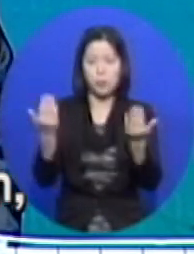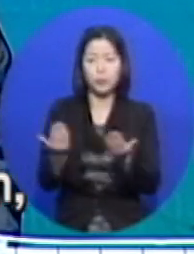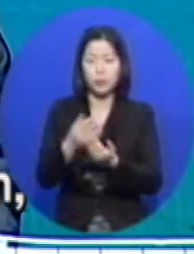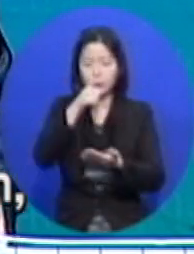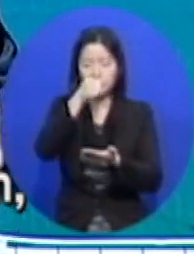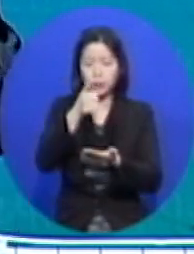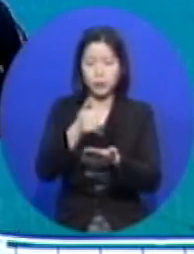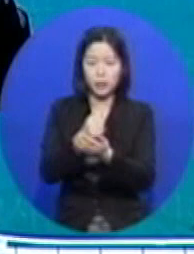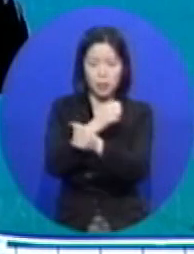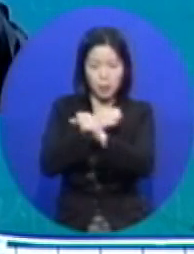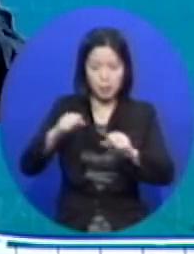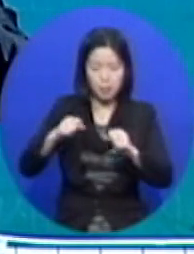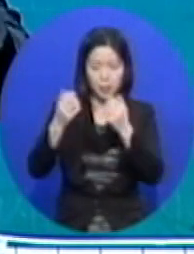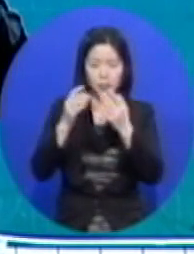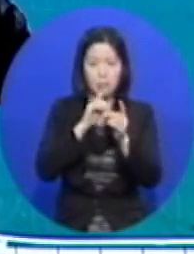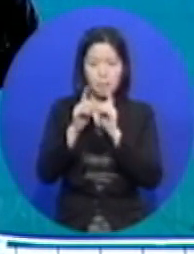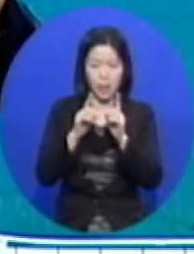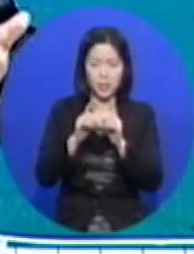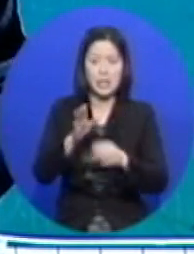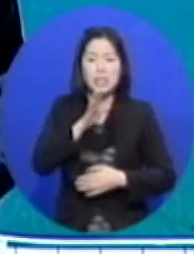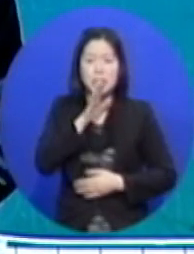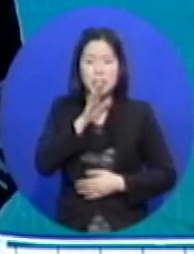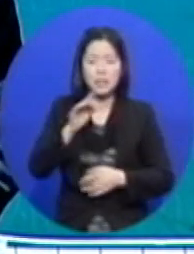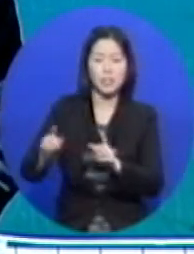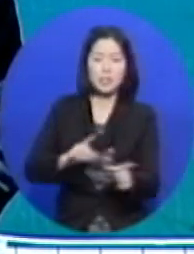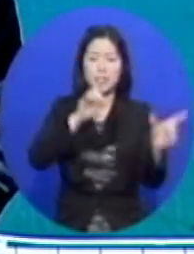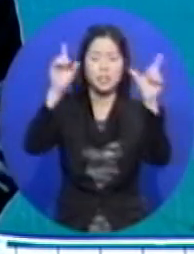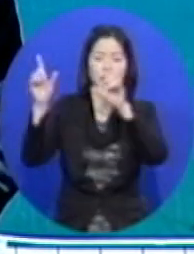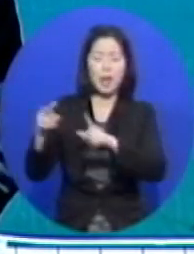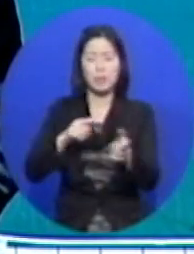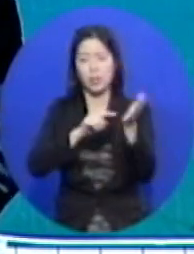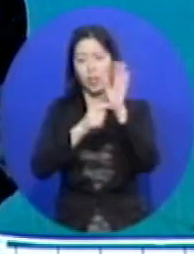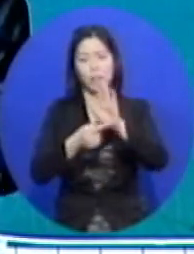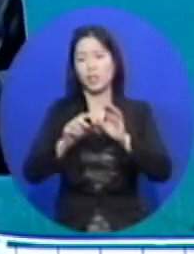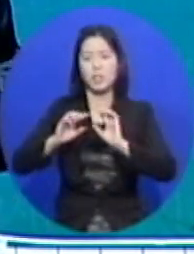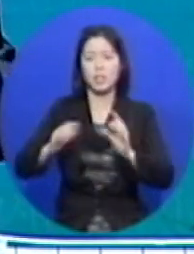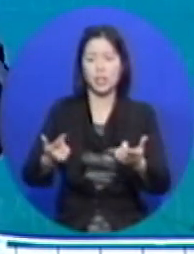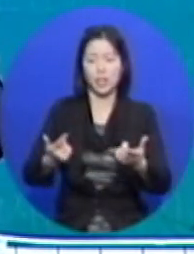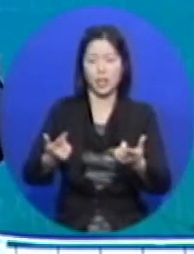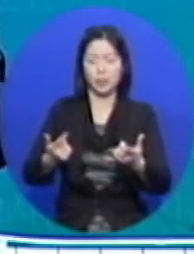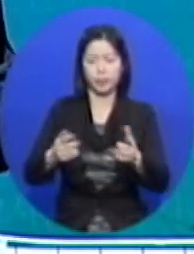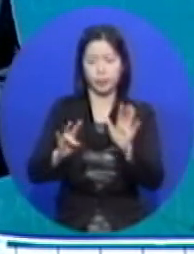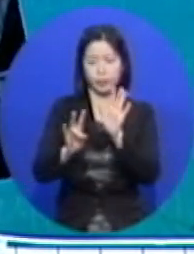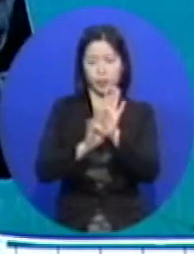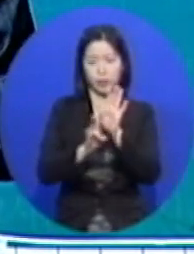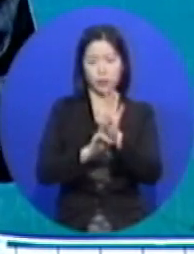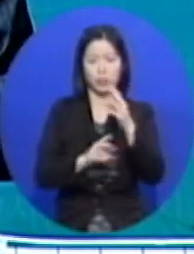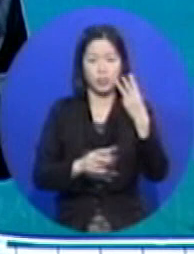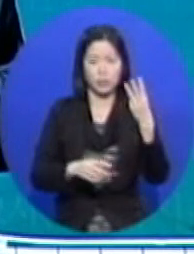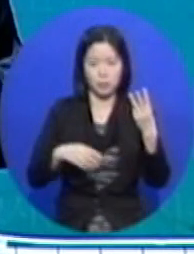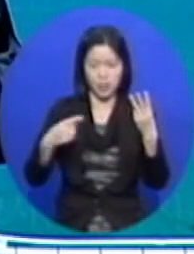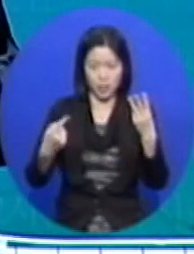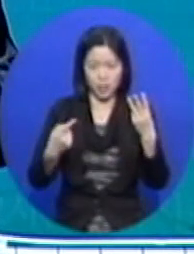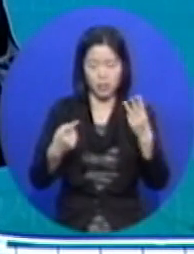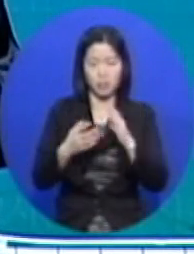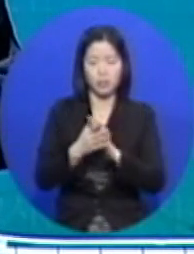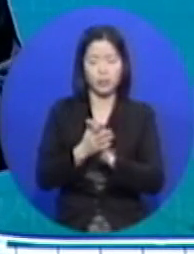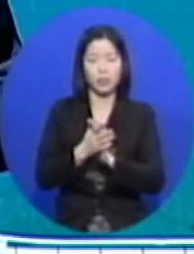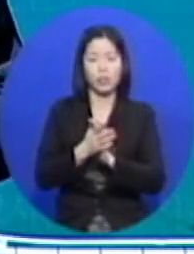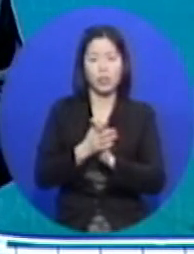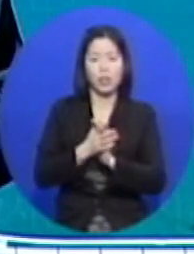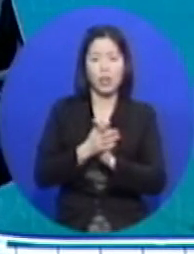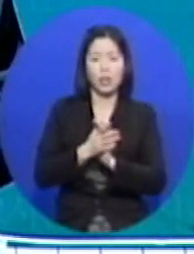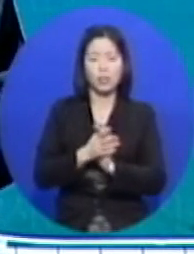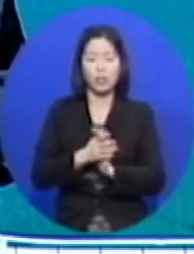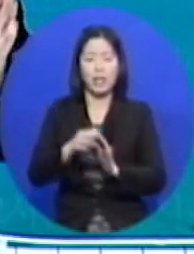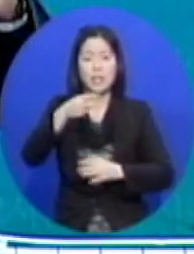하는 말이 실제로 삶에는 전혀 드러나지 않아요 요한계시록 3장 1절에 4대 교회사